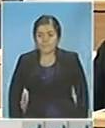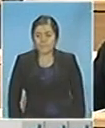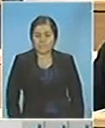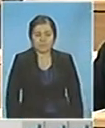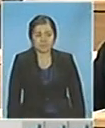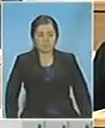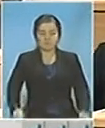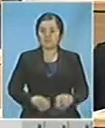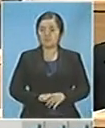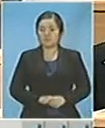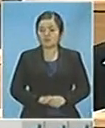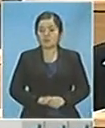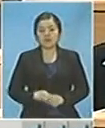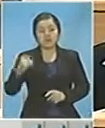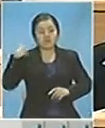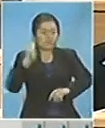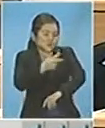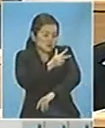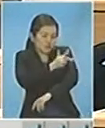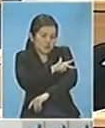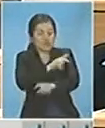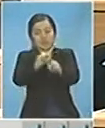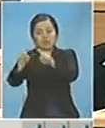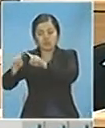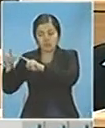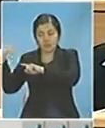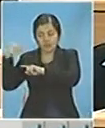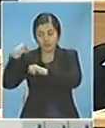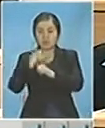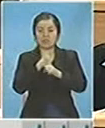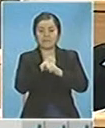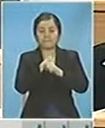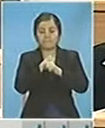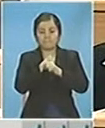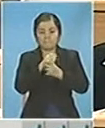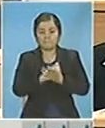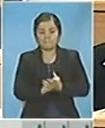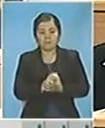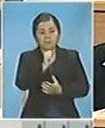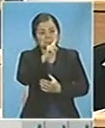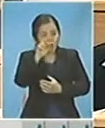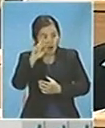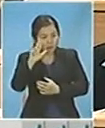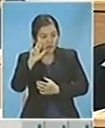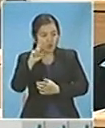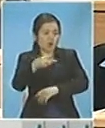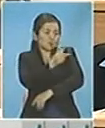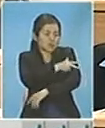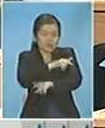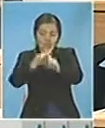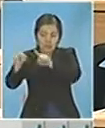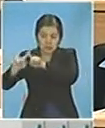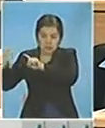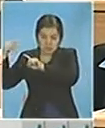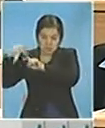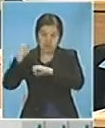ตธีระเวคินศาสตราจารย์ดร.ชาญวิทย์เกษตรศิริและศาสตราจารย์ดร.ชัยอนันต์สมุทรวณิชซึ่งล้วน